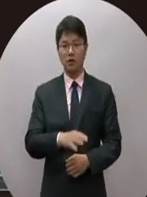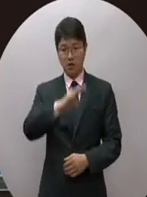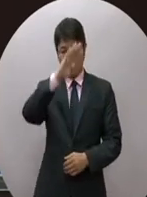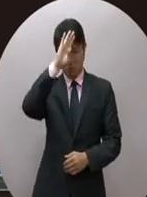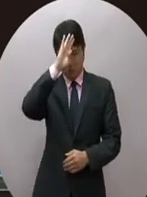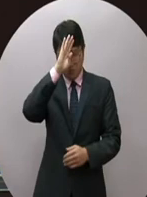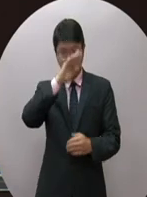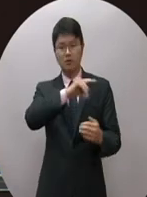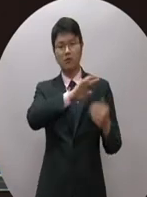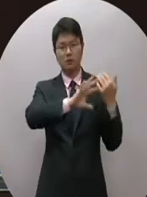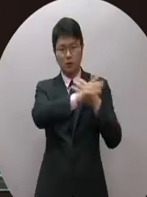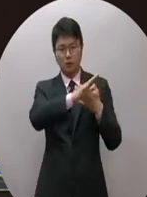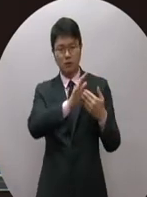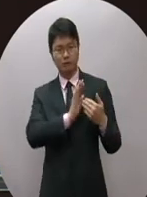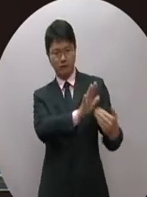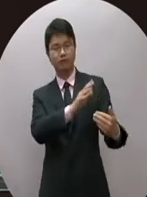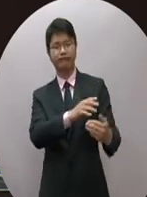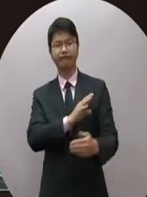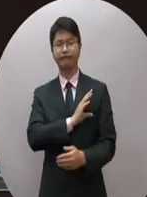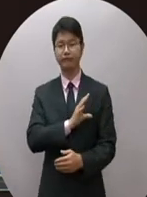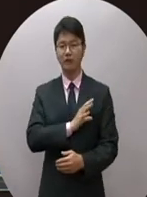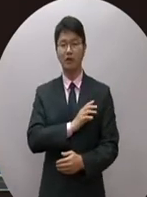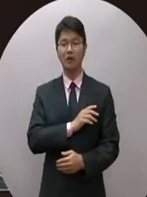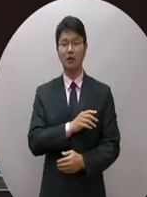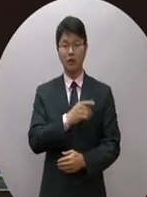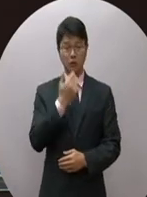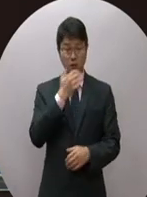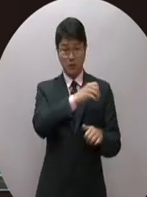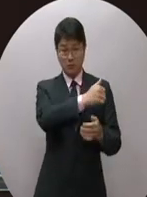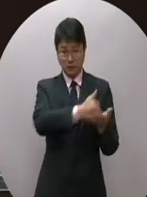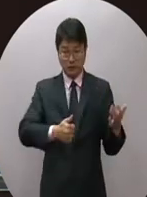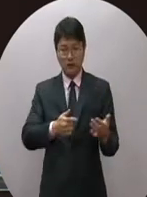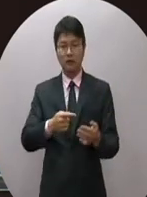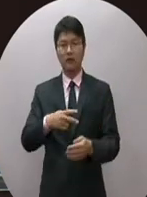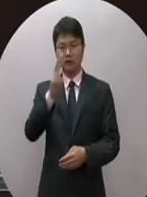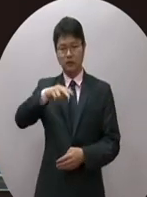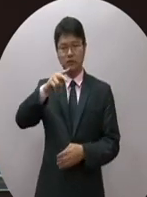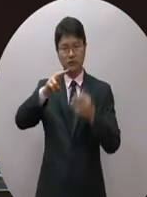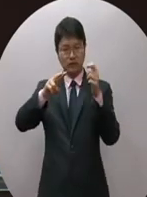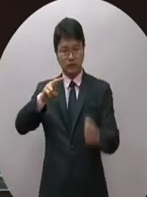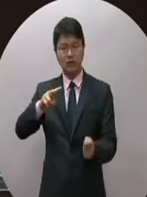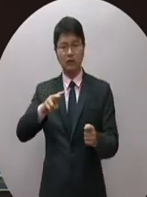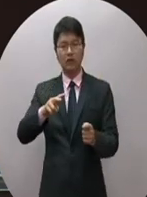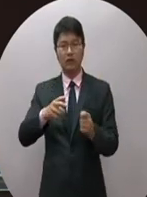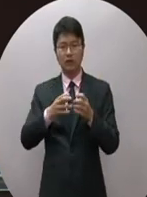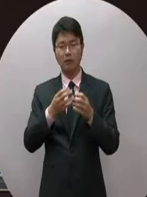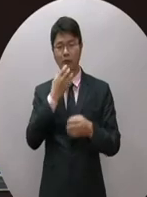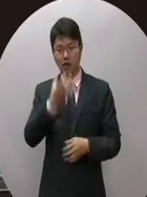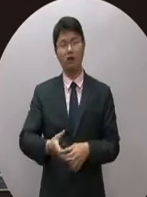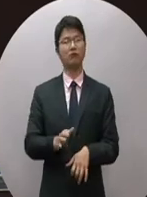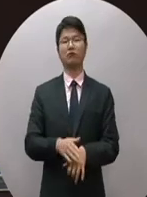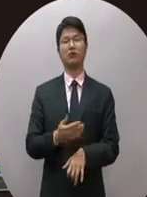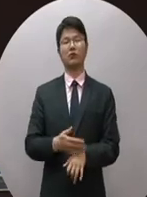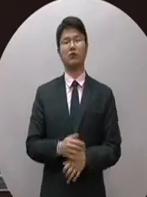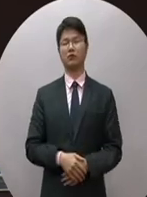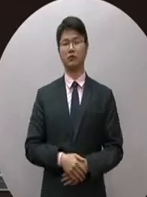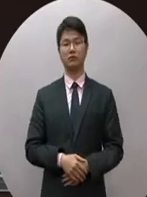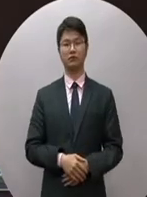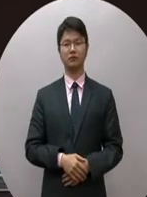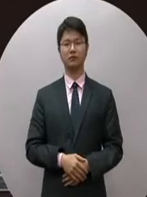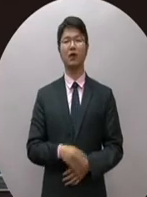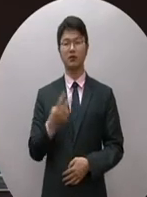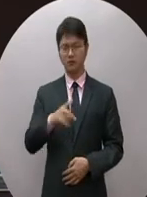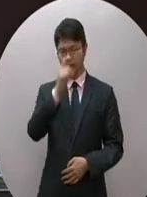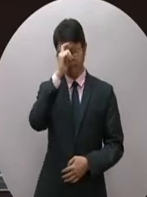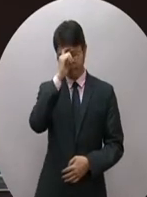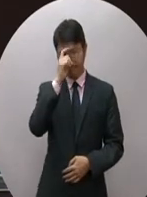外，让2000亿的损失不要发生，但还是要希望业者合